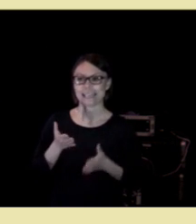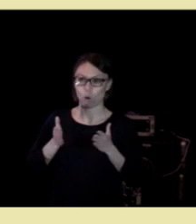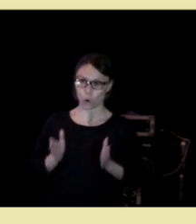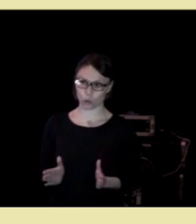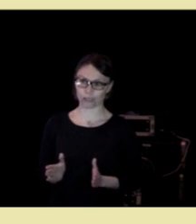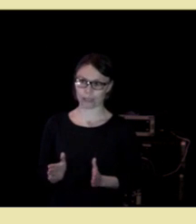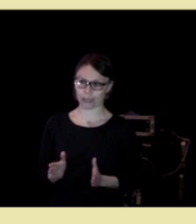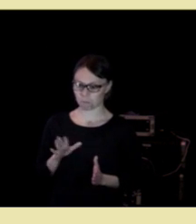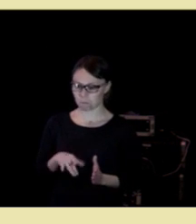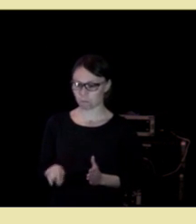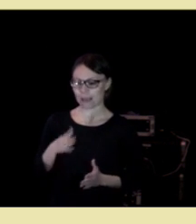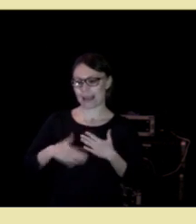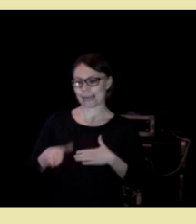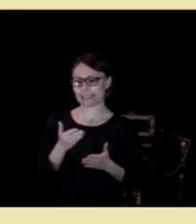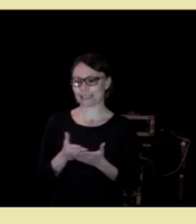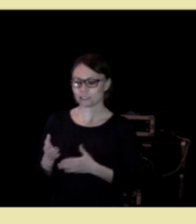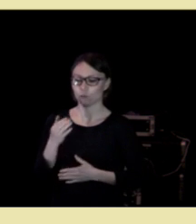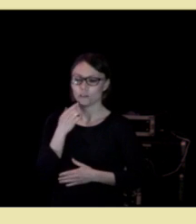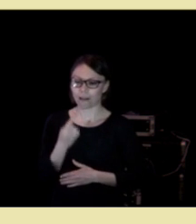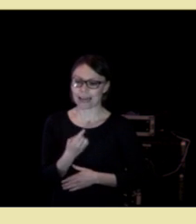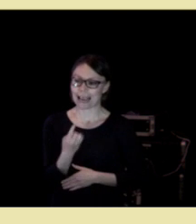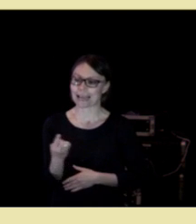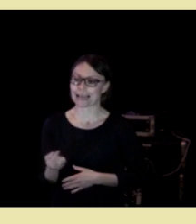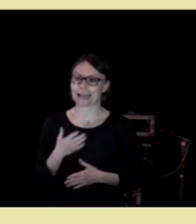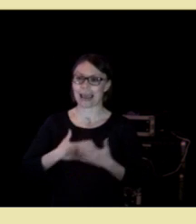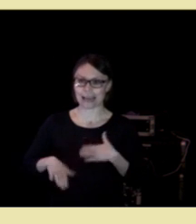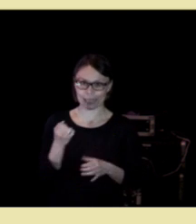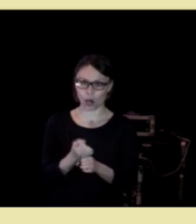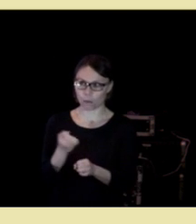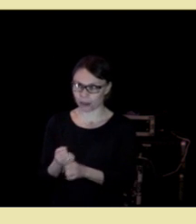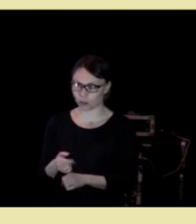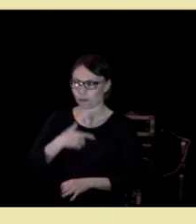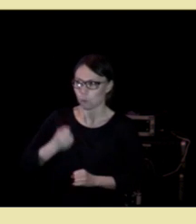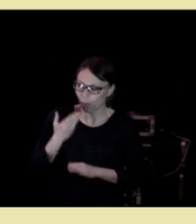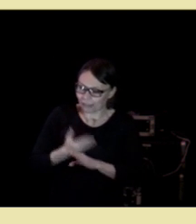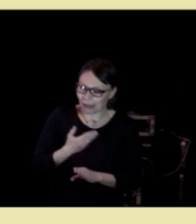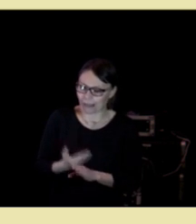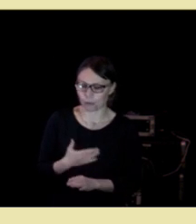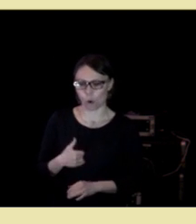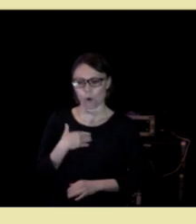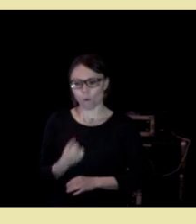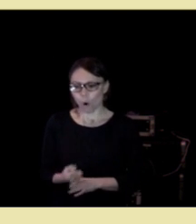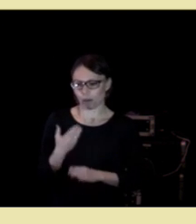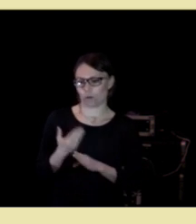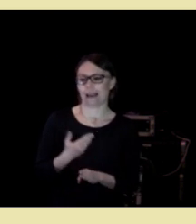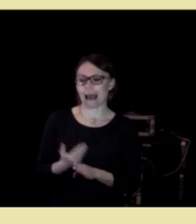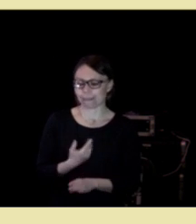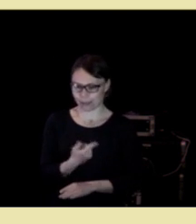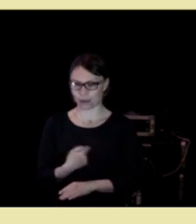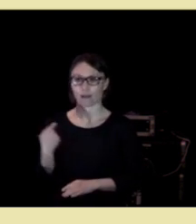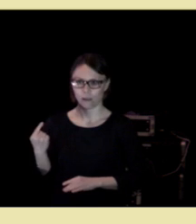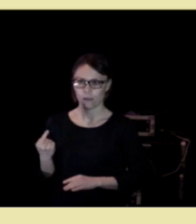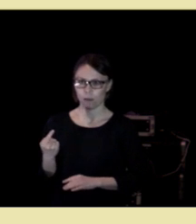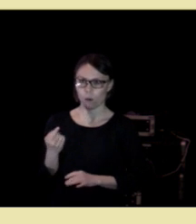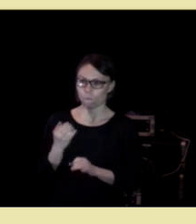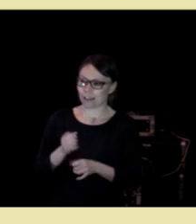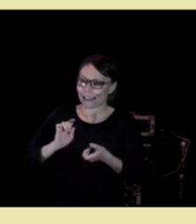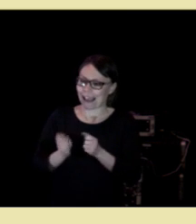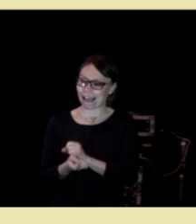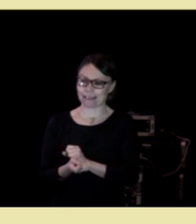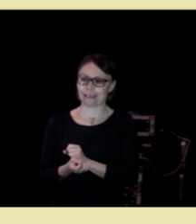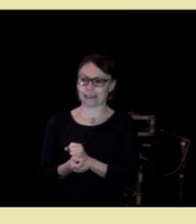holdninger i helsetjenesten og hos den enkelte helsearbeider. Og dette må vi trene på. Vi må våge å trene på å endre